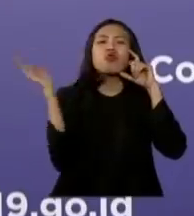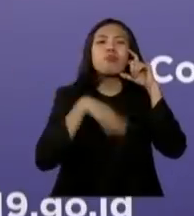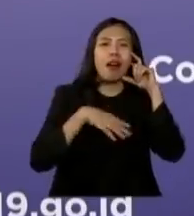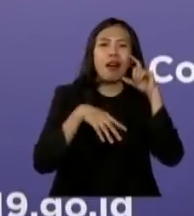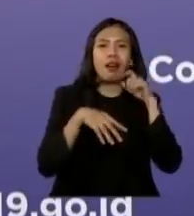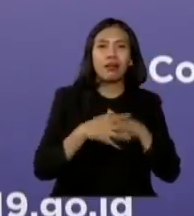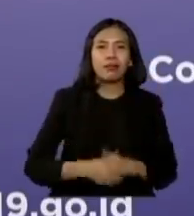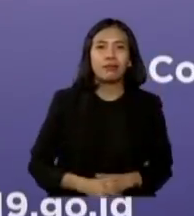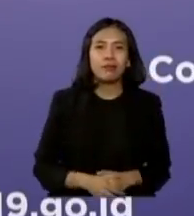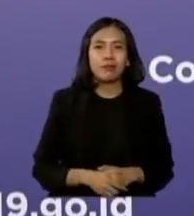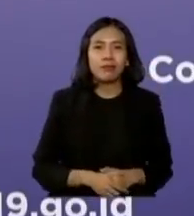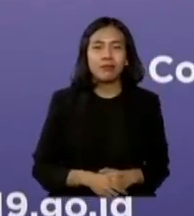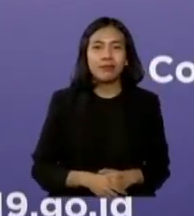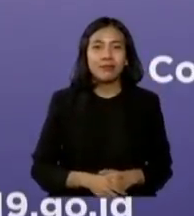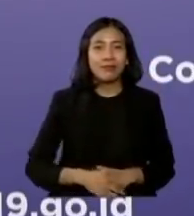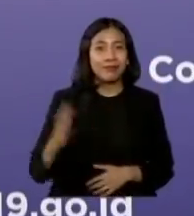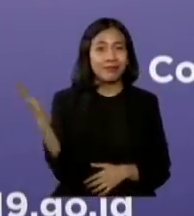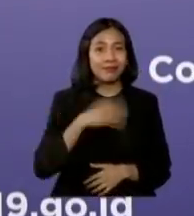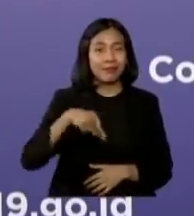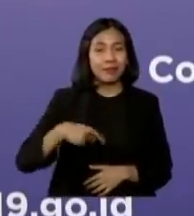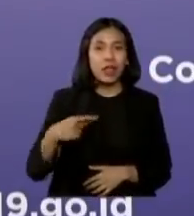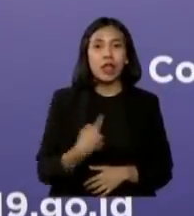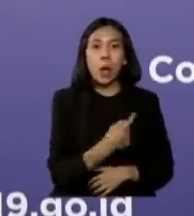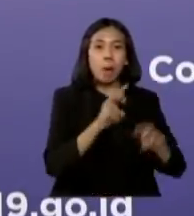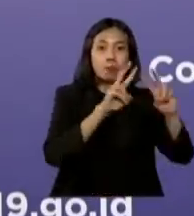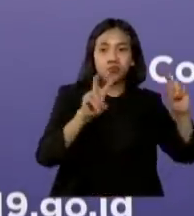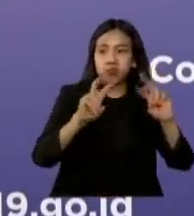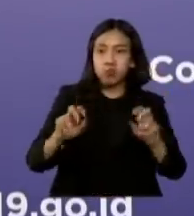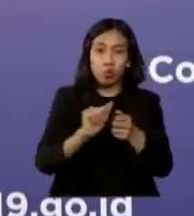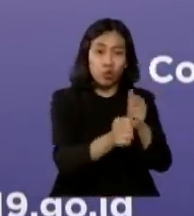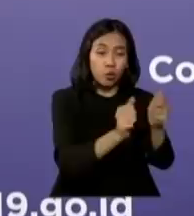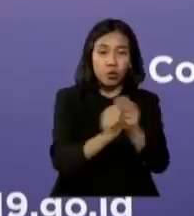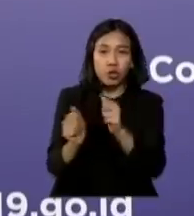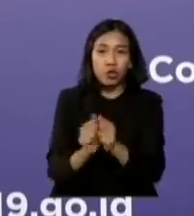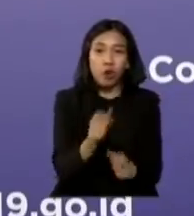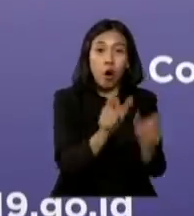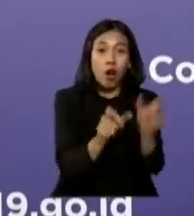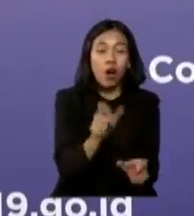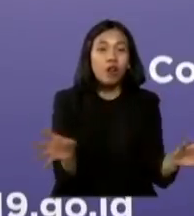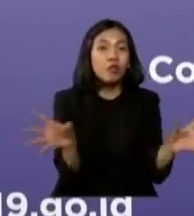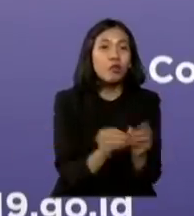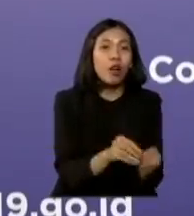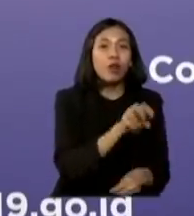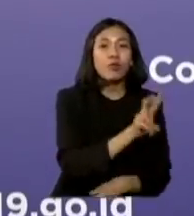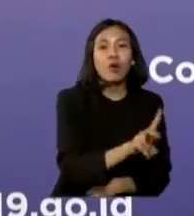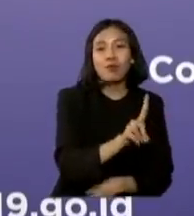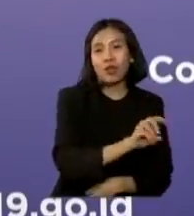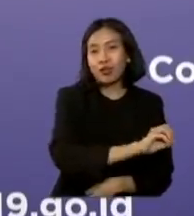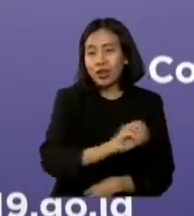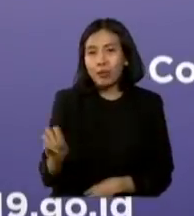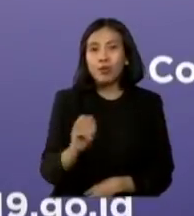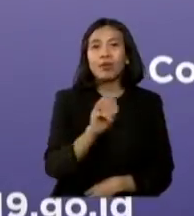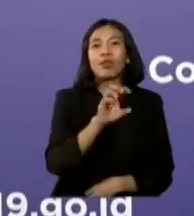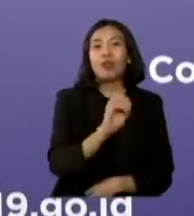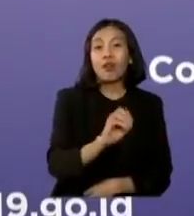optimal kita dapatkan hari ini kami melakukan pemeriksaan spesimen sebanyak 20 1054